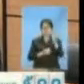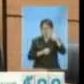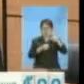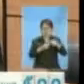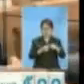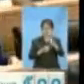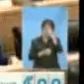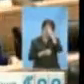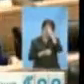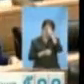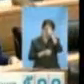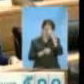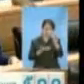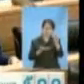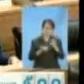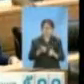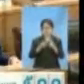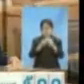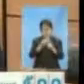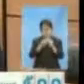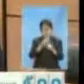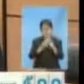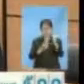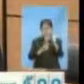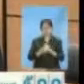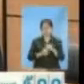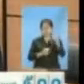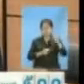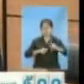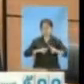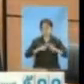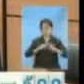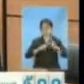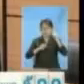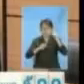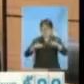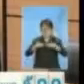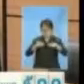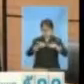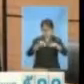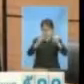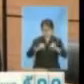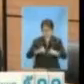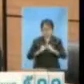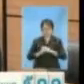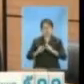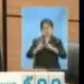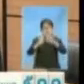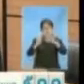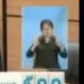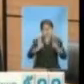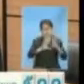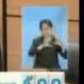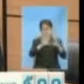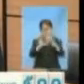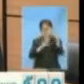ที่รัสเซียนะครับก็เอกชนก็จะไปรวมกันทำเปิดบูธท่องเที่ยวนะครับและก็น